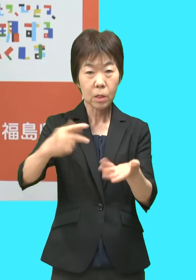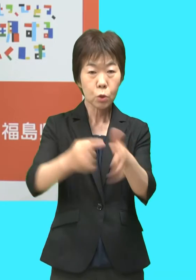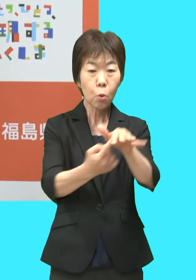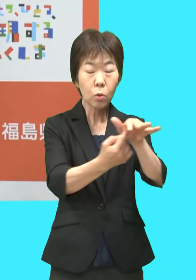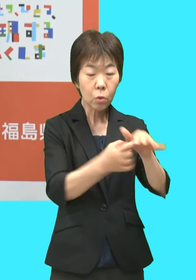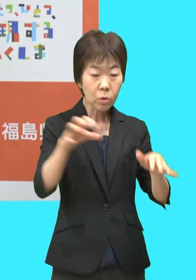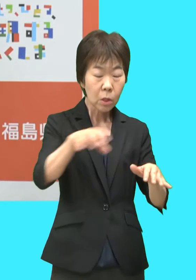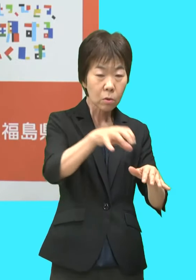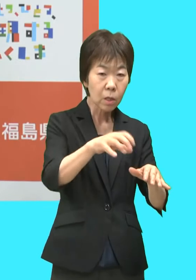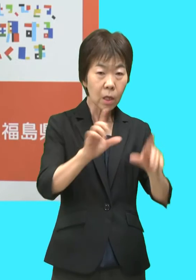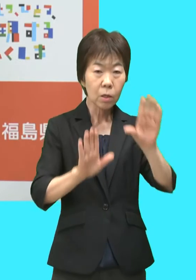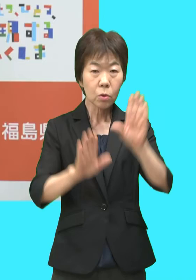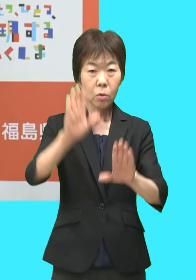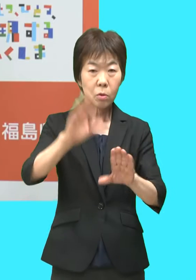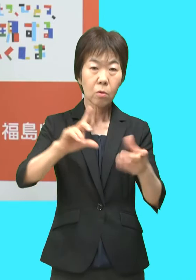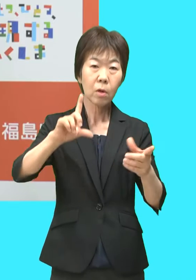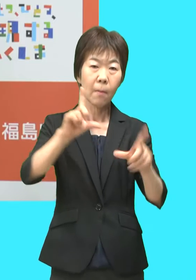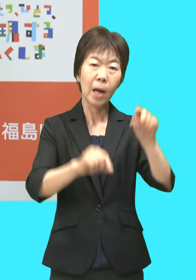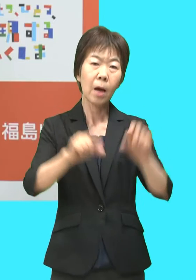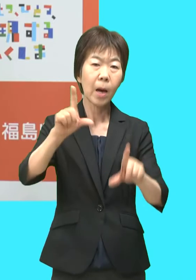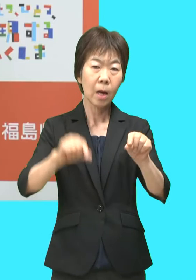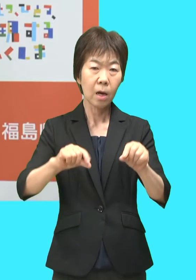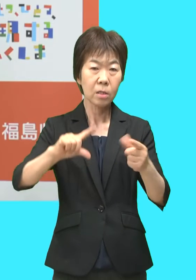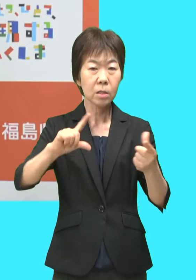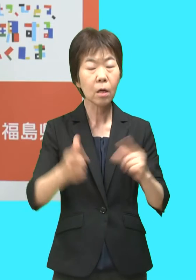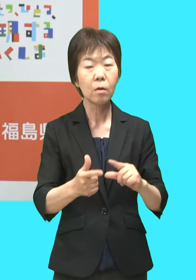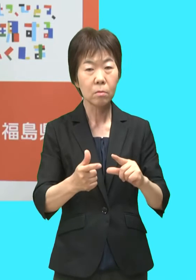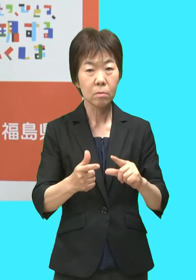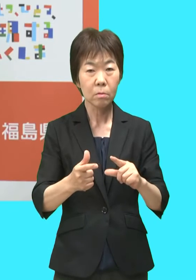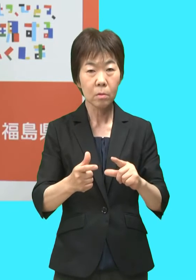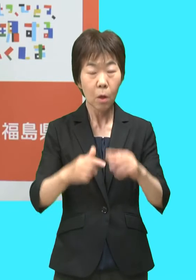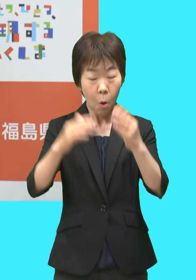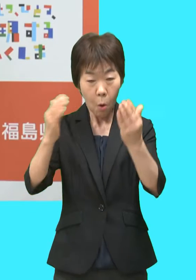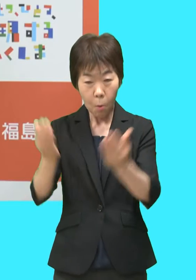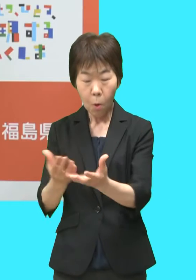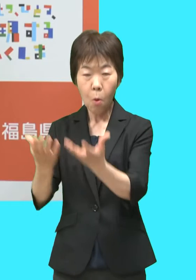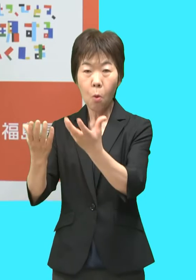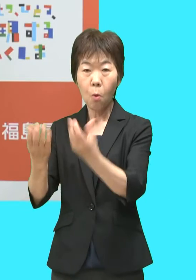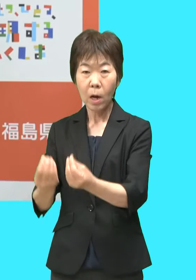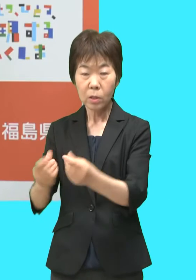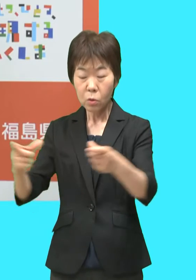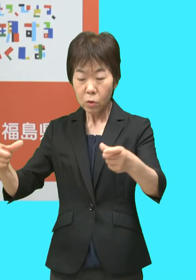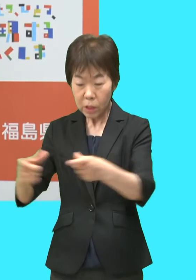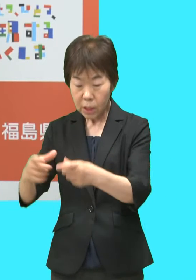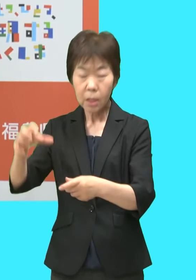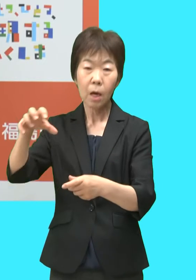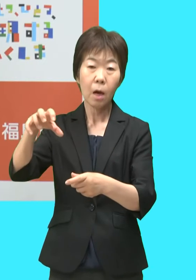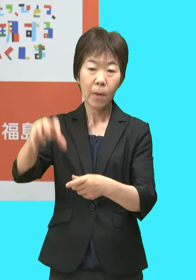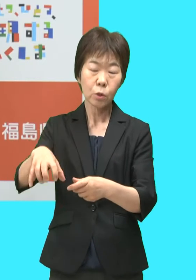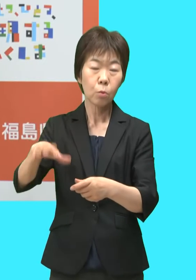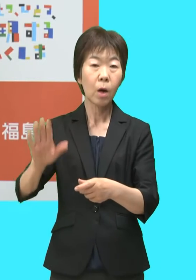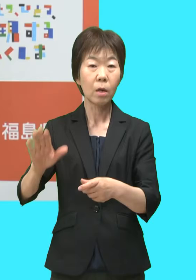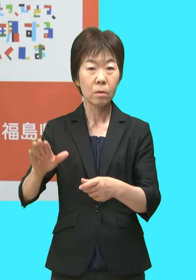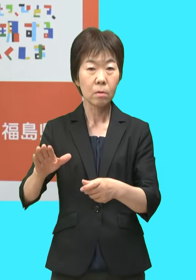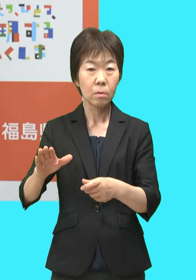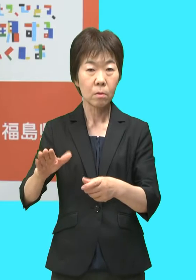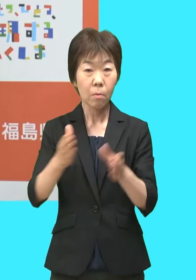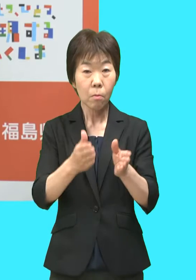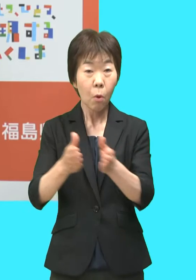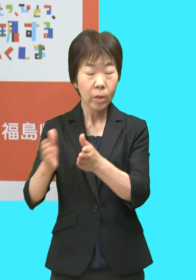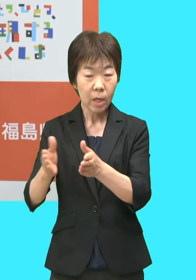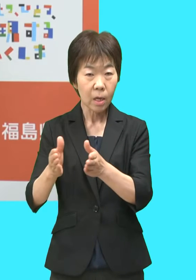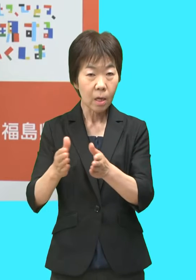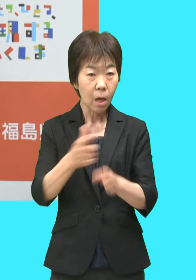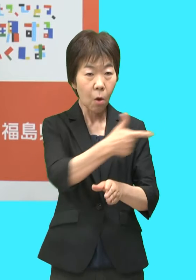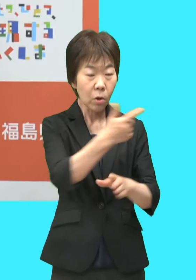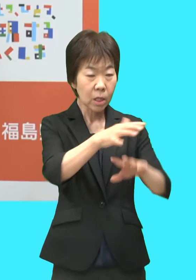によって状況異なります。もうすでにほぼ終わっている小さな自治体もありますし一方で大きな都市においてはま